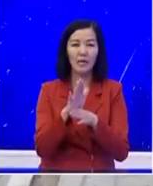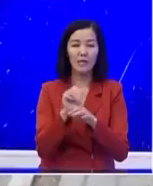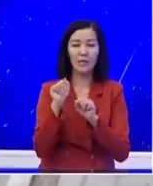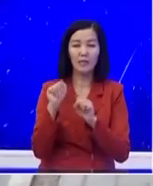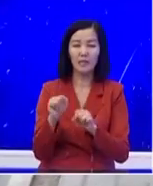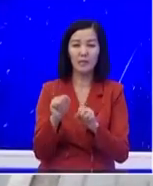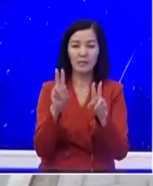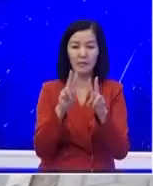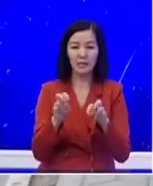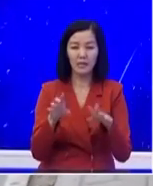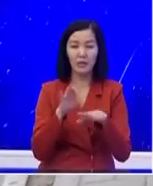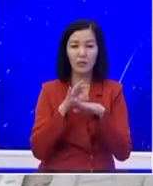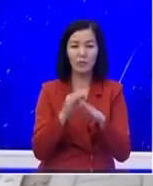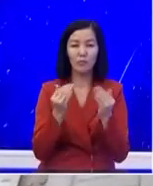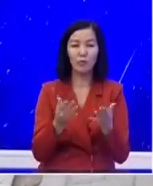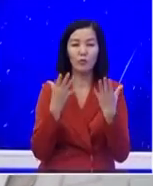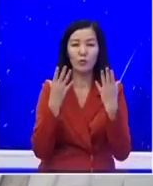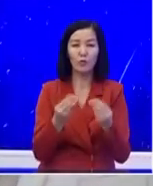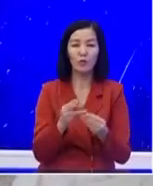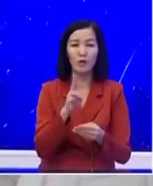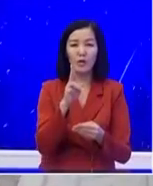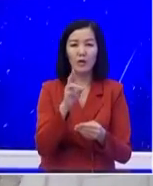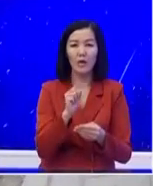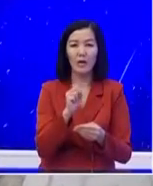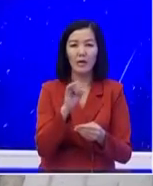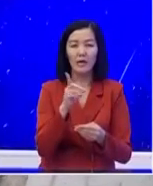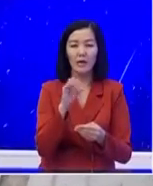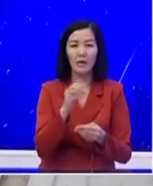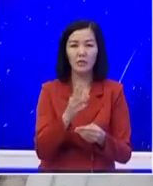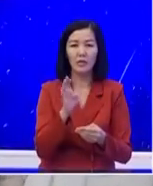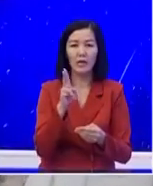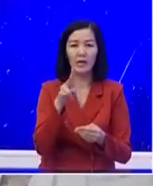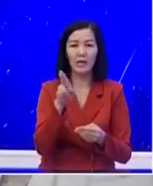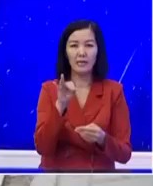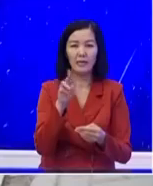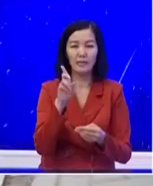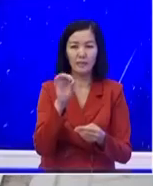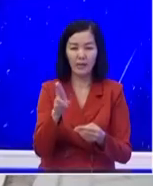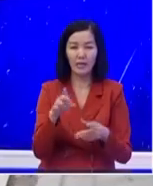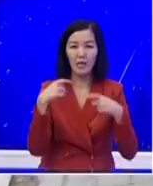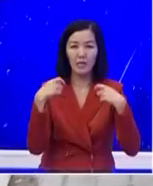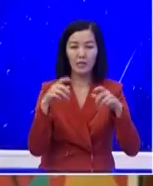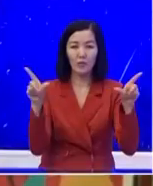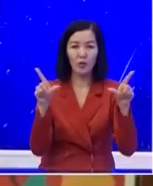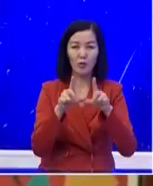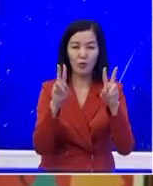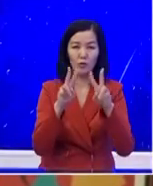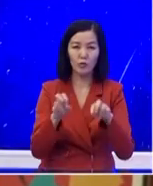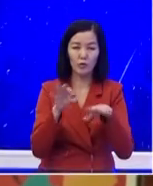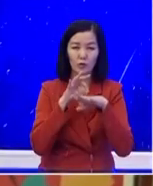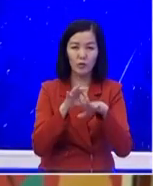тұрады. Бүгінгі күні Қарағаш сауда үйі, Әлдебек сауда үйлері соларға рейд